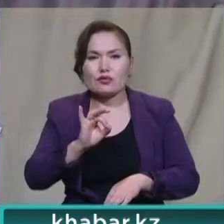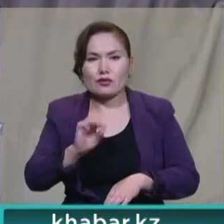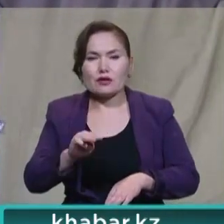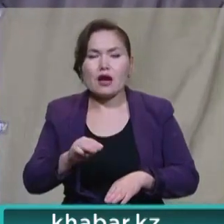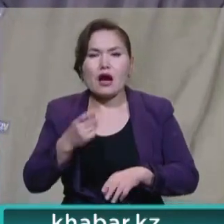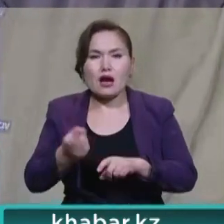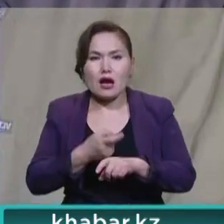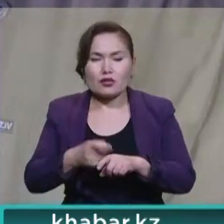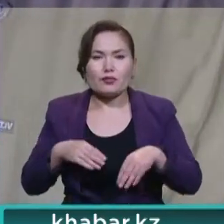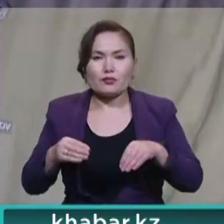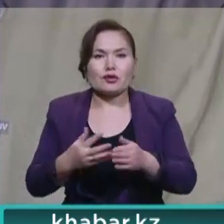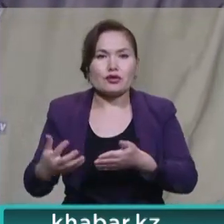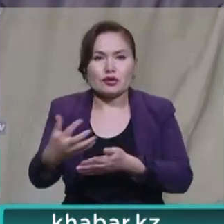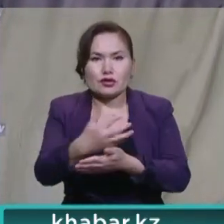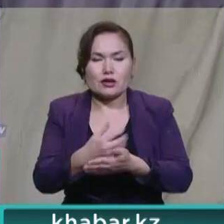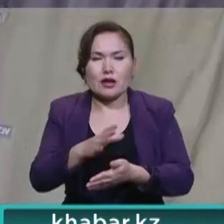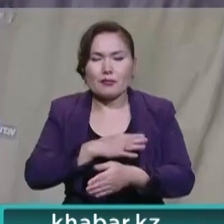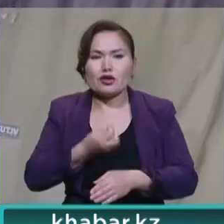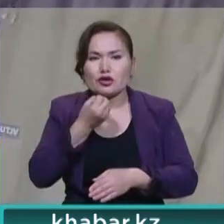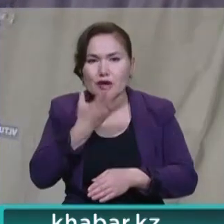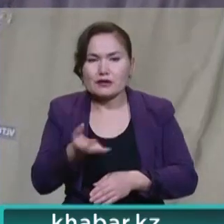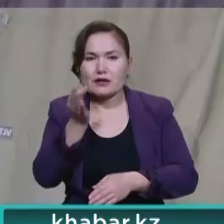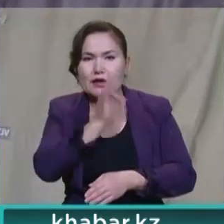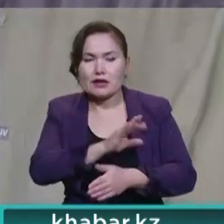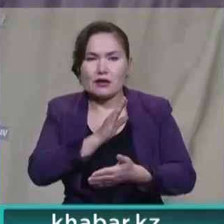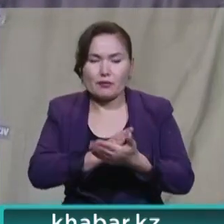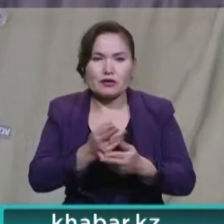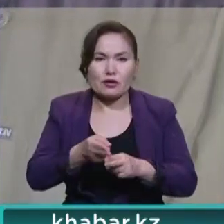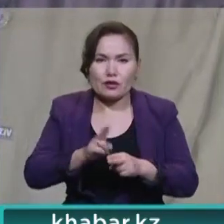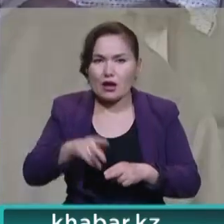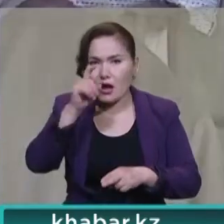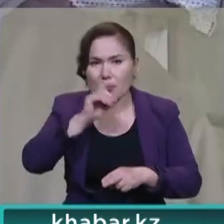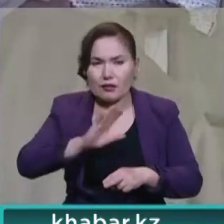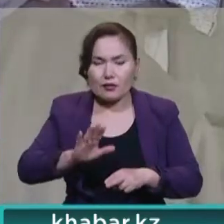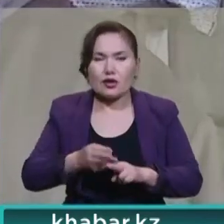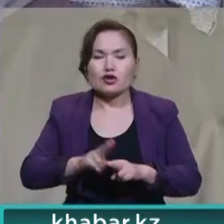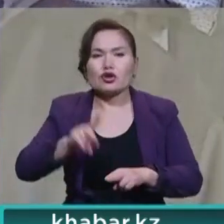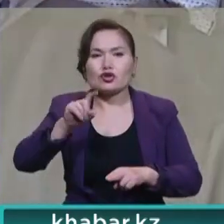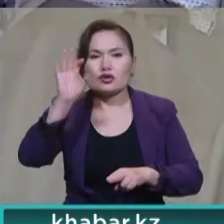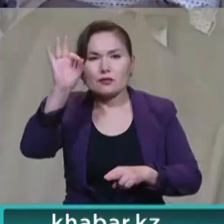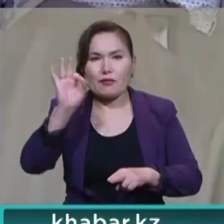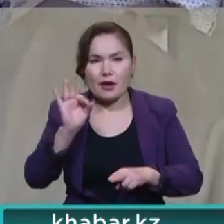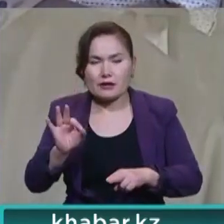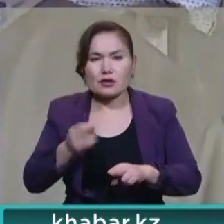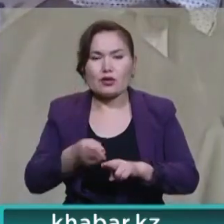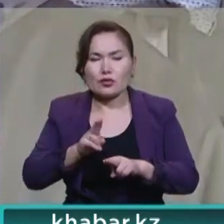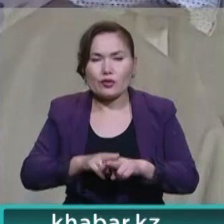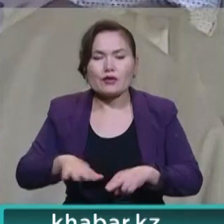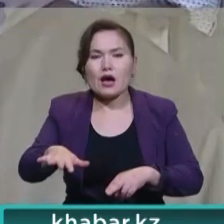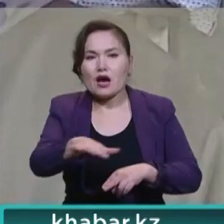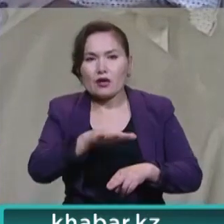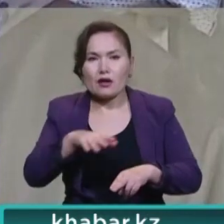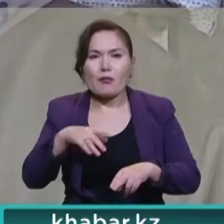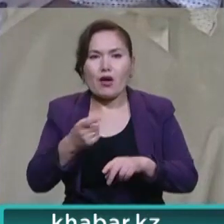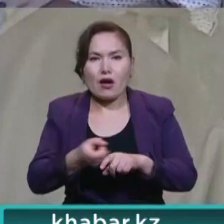алынды. Екеуде жақсы нәтиже берді, екеуінде де жаман емес. Қазір 100%-ға уже осы районға таралды